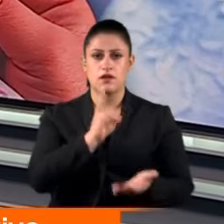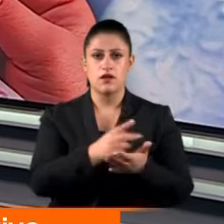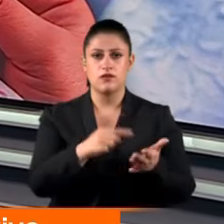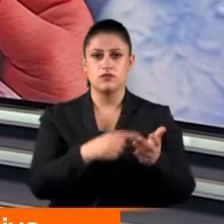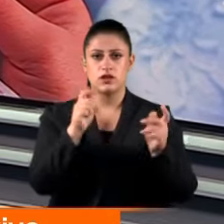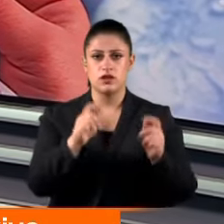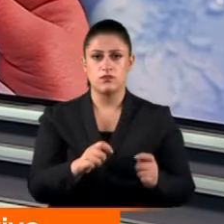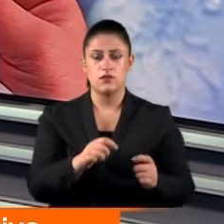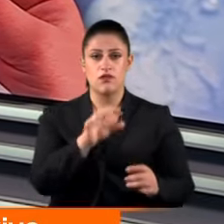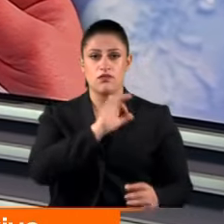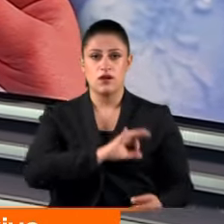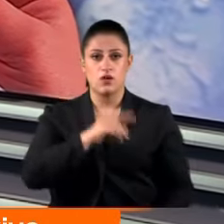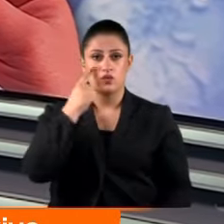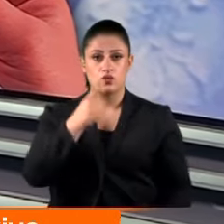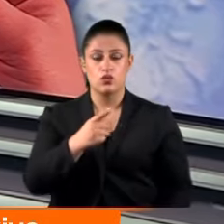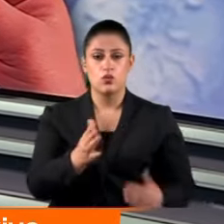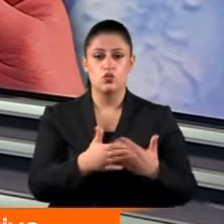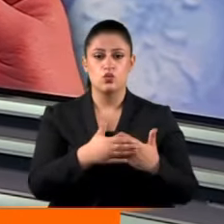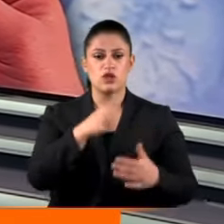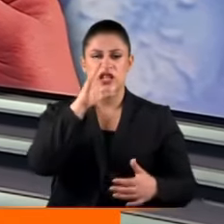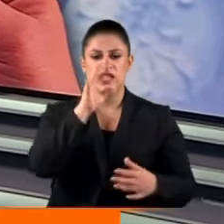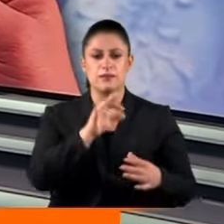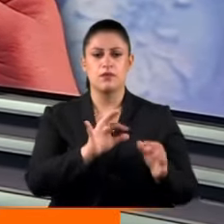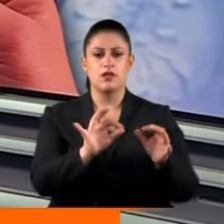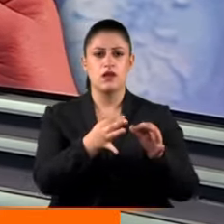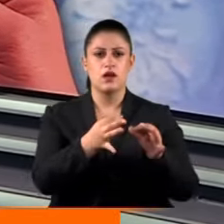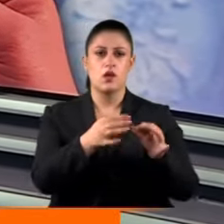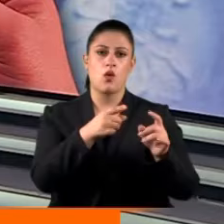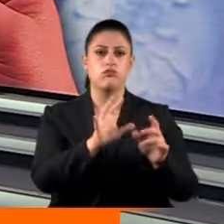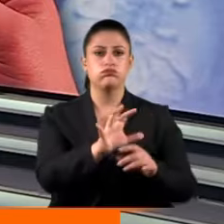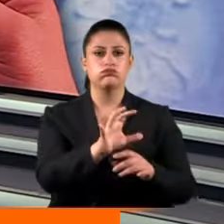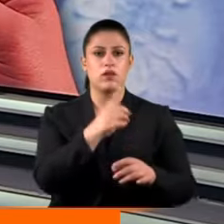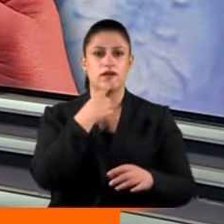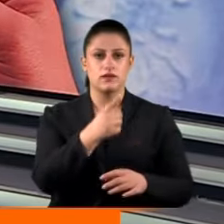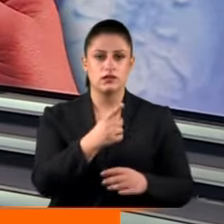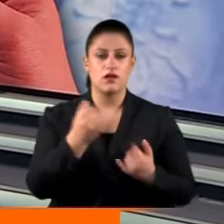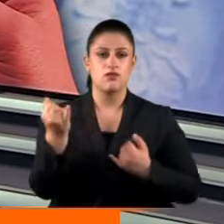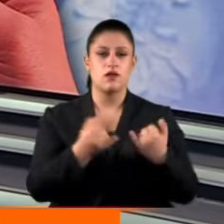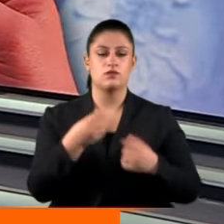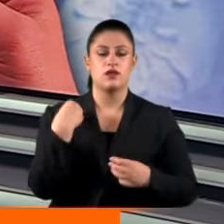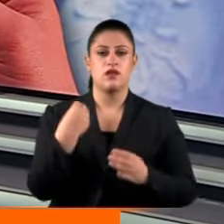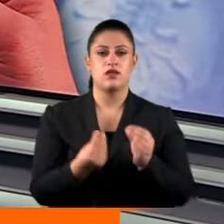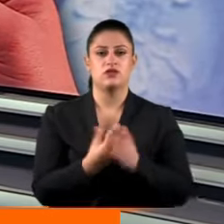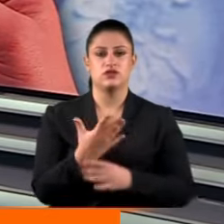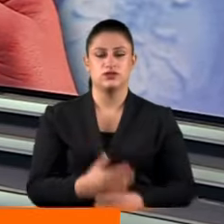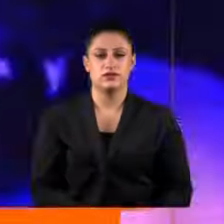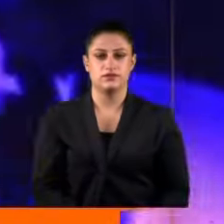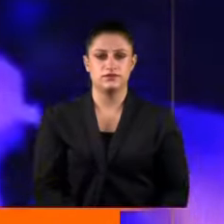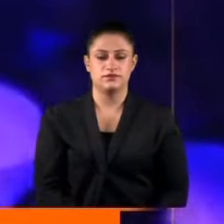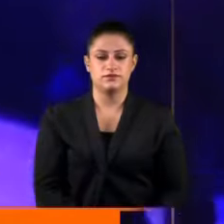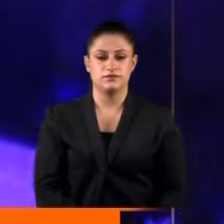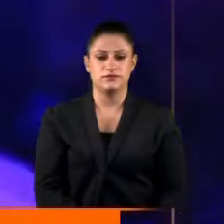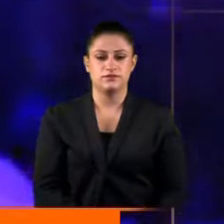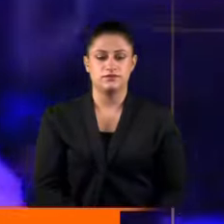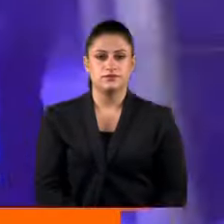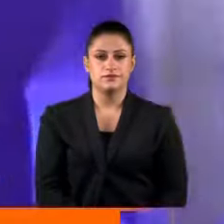attı. Takılar düğünde kime takıldıysa ona ait olacağına hükmetti. Tartışma yeniden alevlendi.